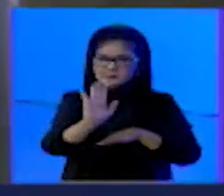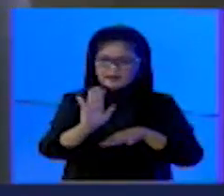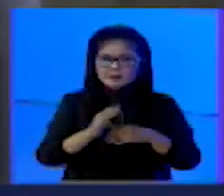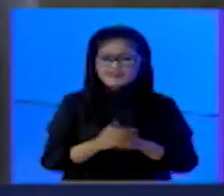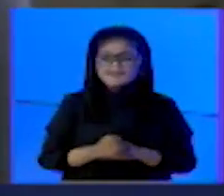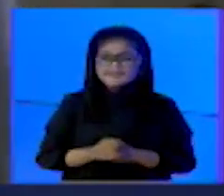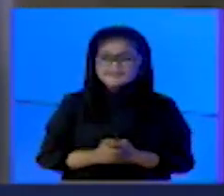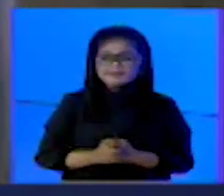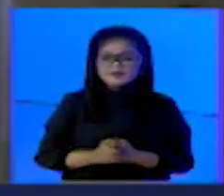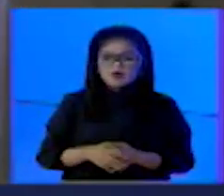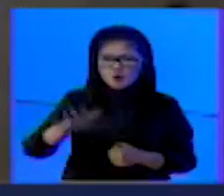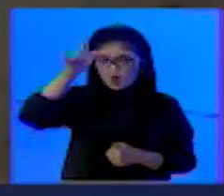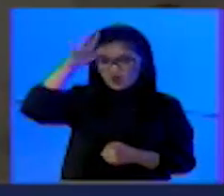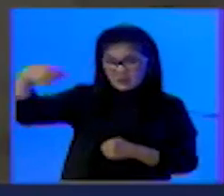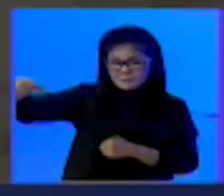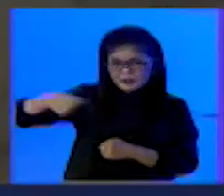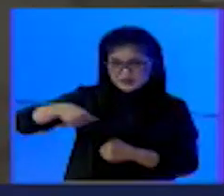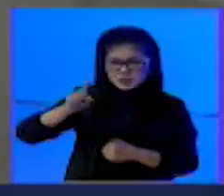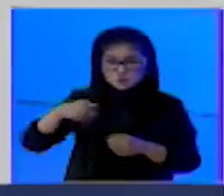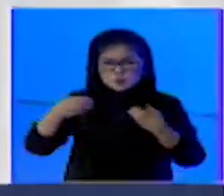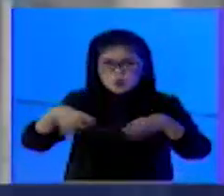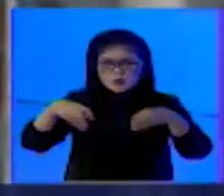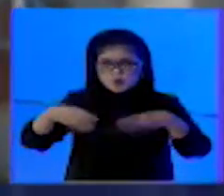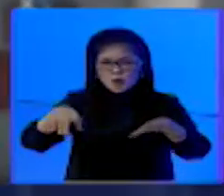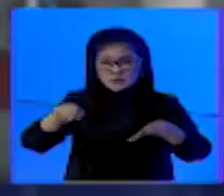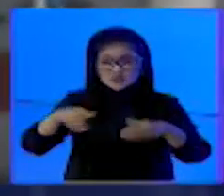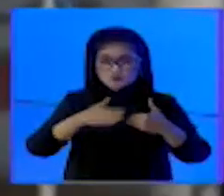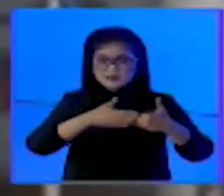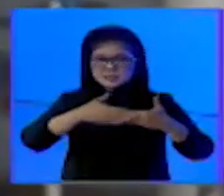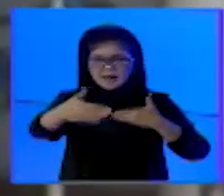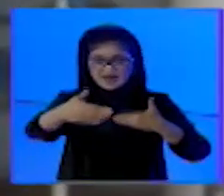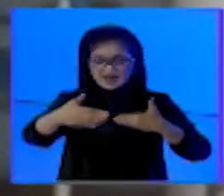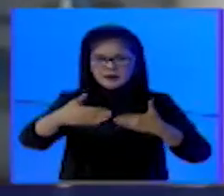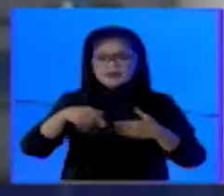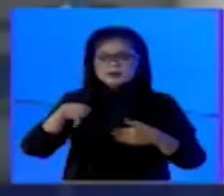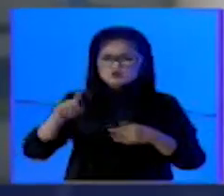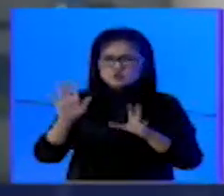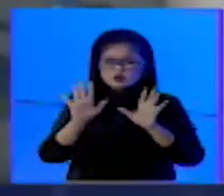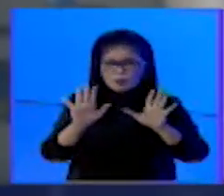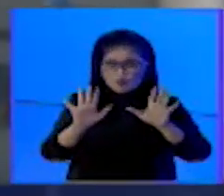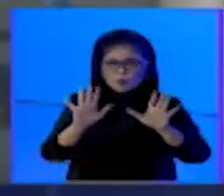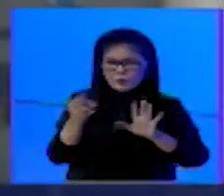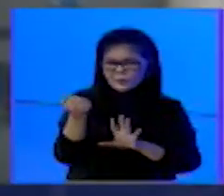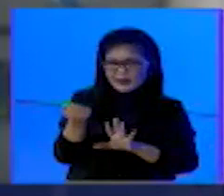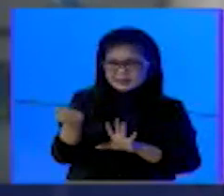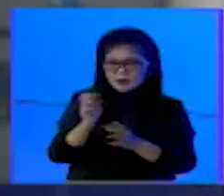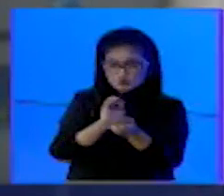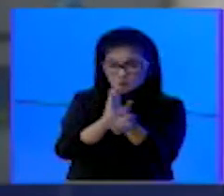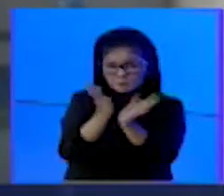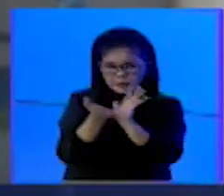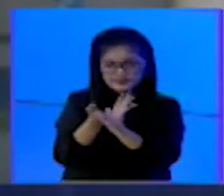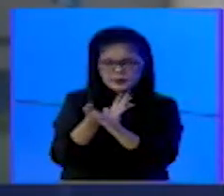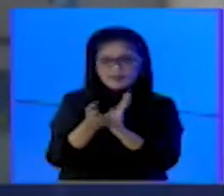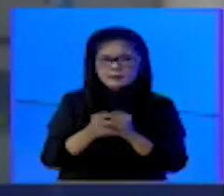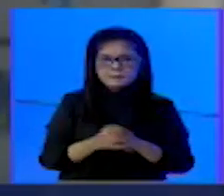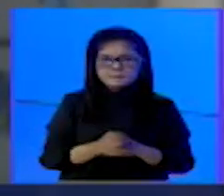pembeli dan juga jarak pembeli sama orang yang jualan. Pasar-pasar, seluruh pasar di wilayah Surabaya, jelasnya